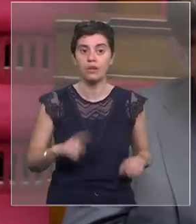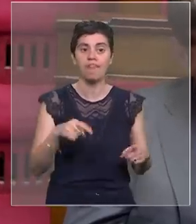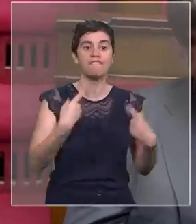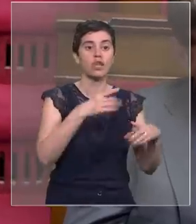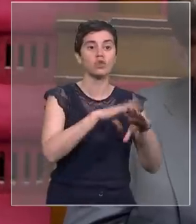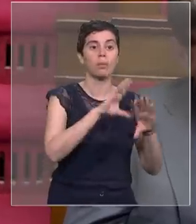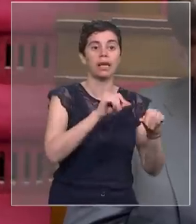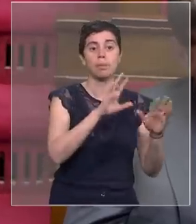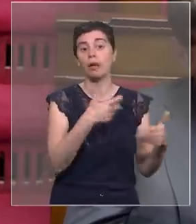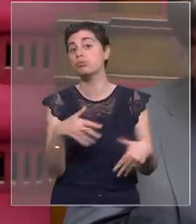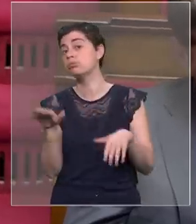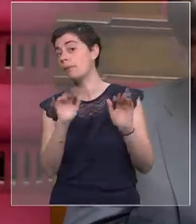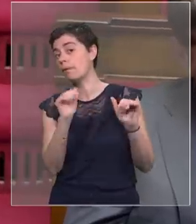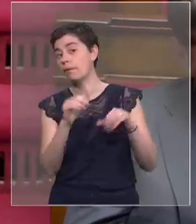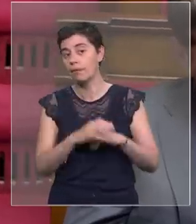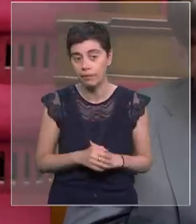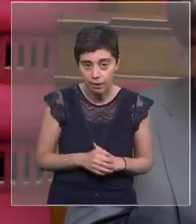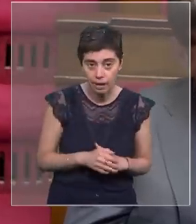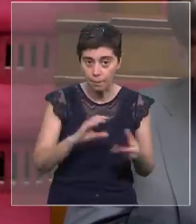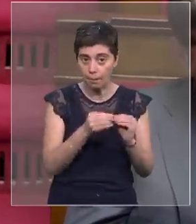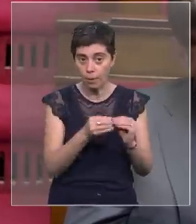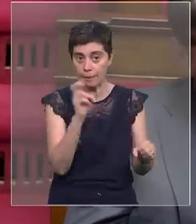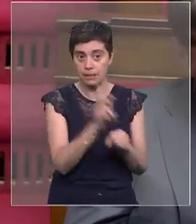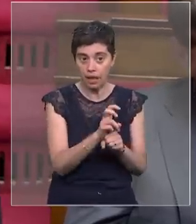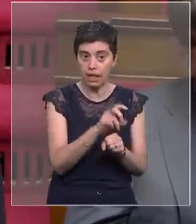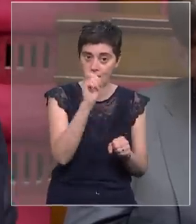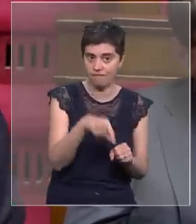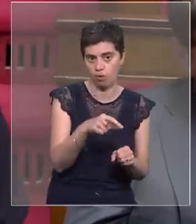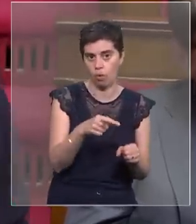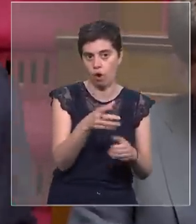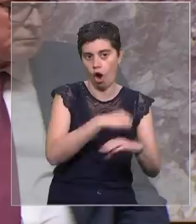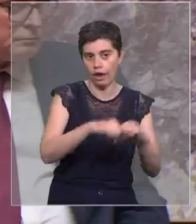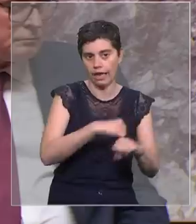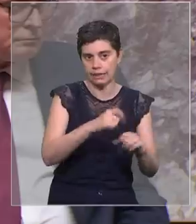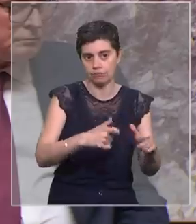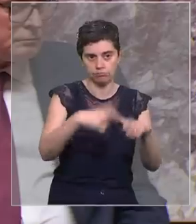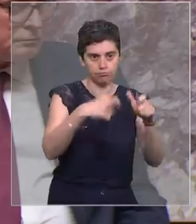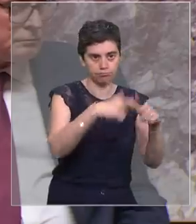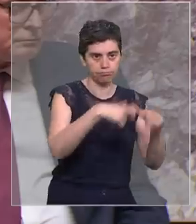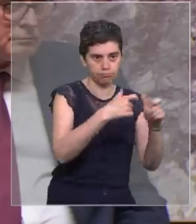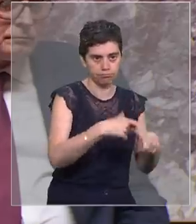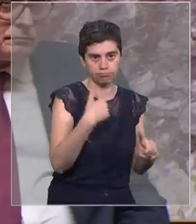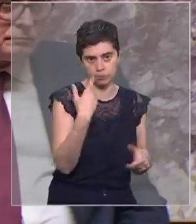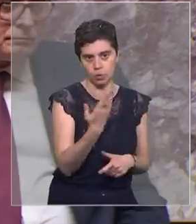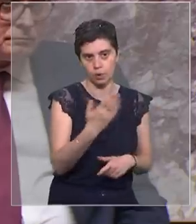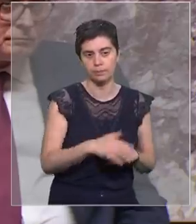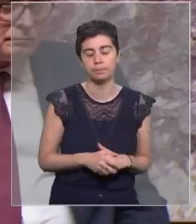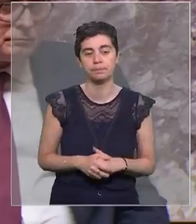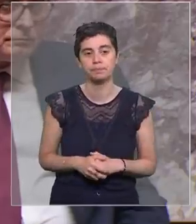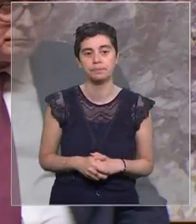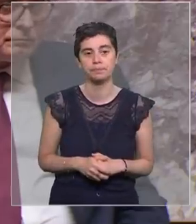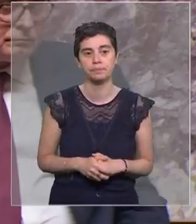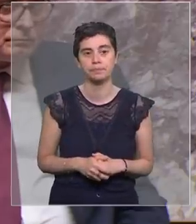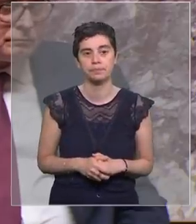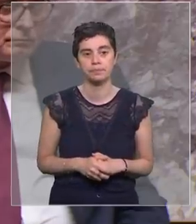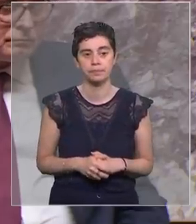vont et nos problèmes restent entiers. Donnez-nous ces structures, merci. Nous en avons besoin. Merci. Merci beaucoup, mon cher collègue. La parole est à